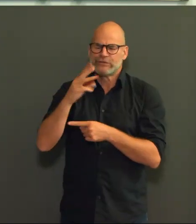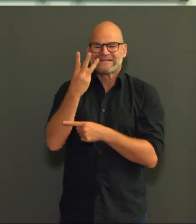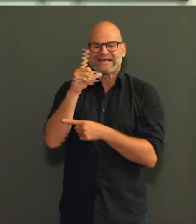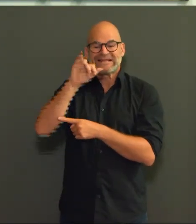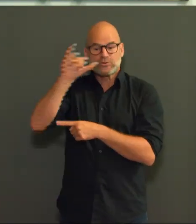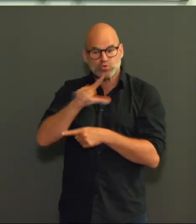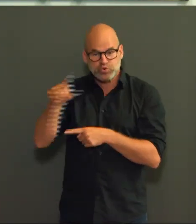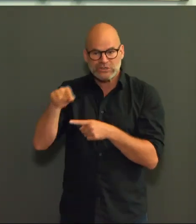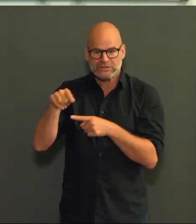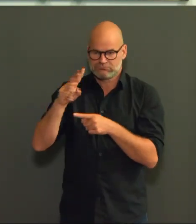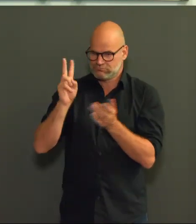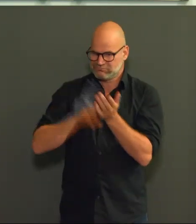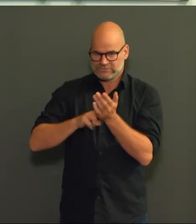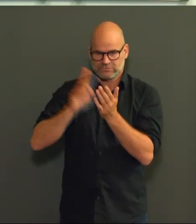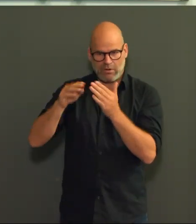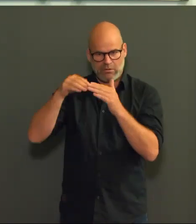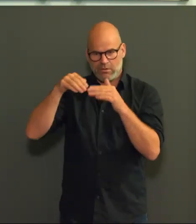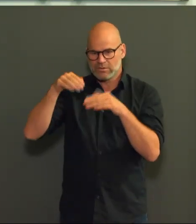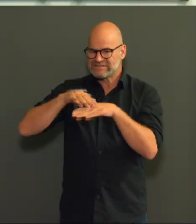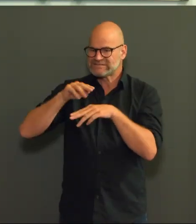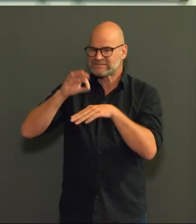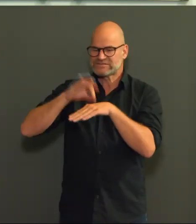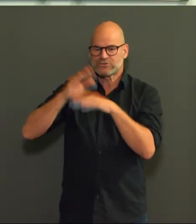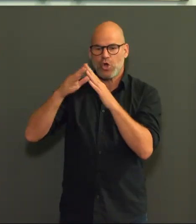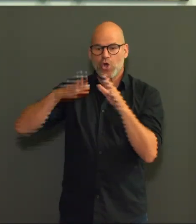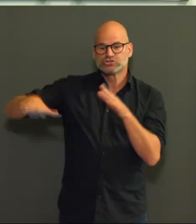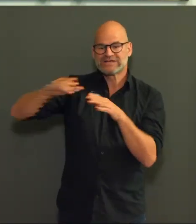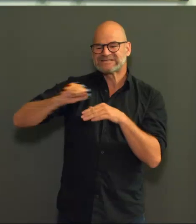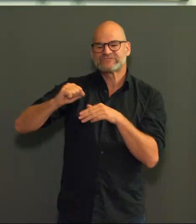100 COVID-patiënten zakken op intensieve zorgen.